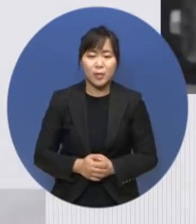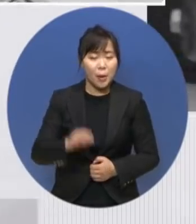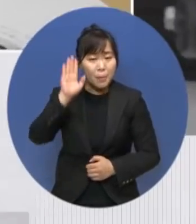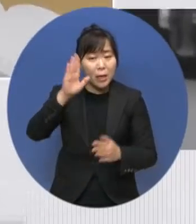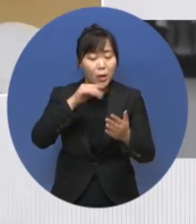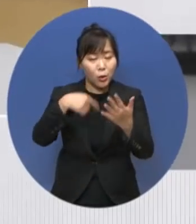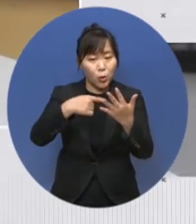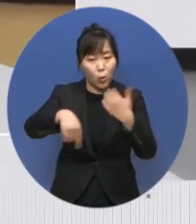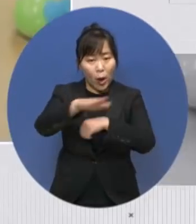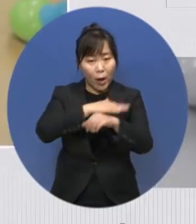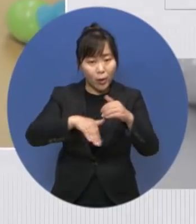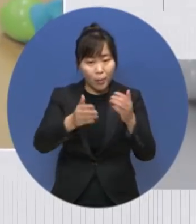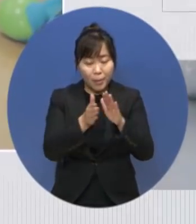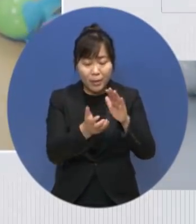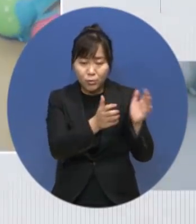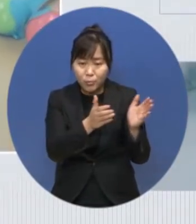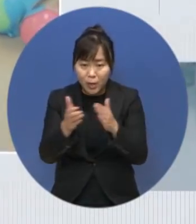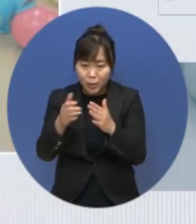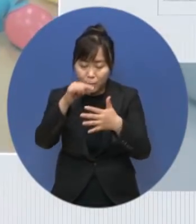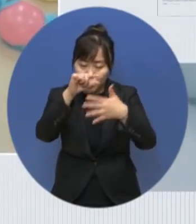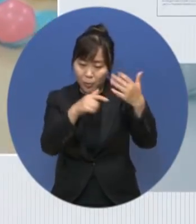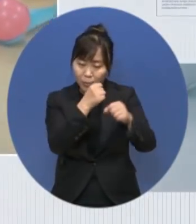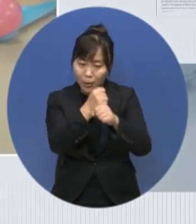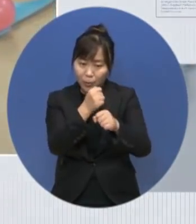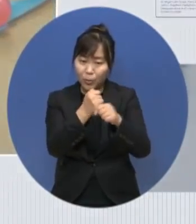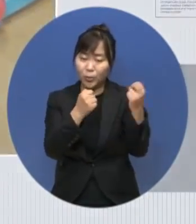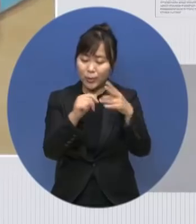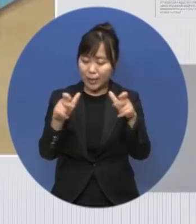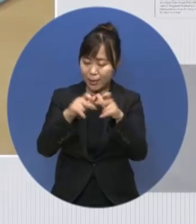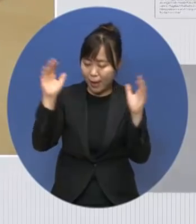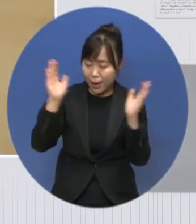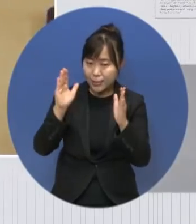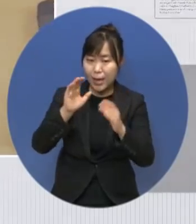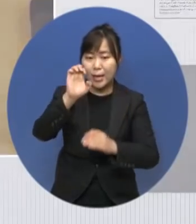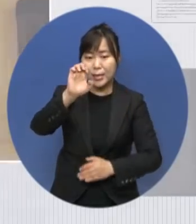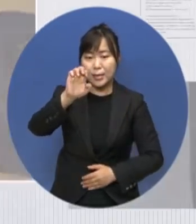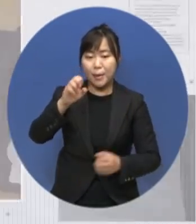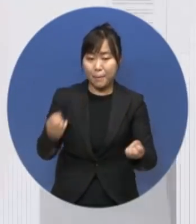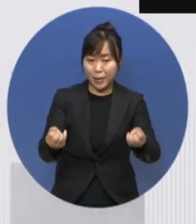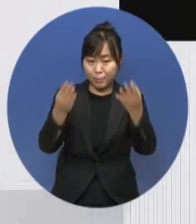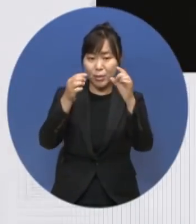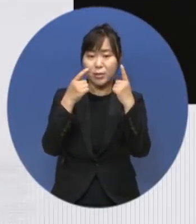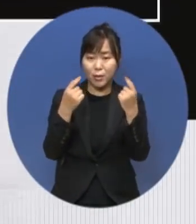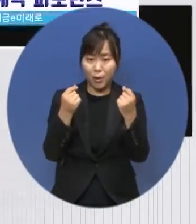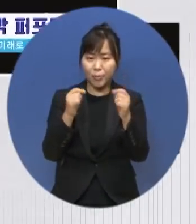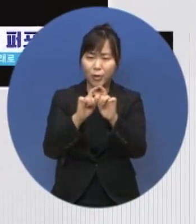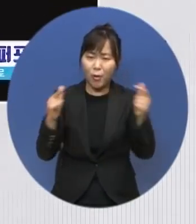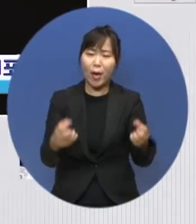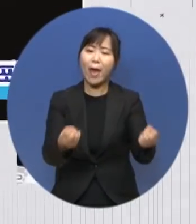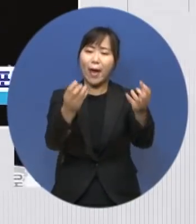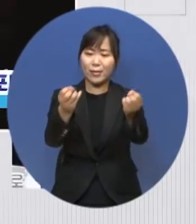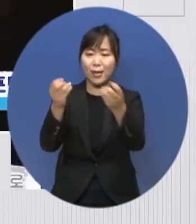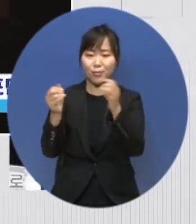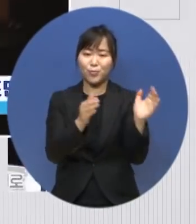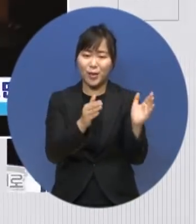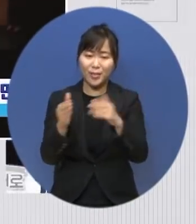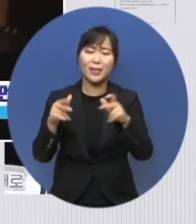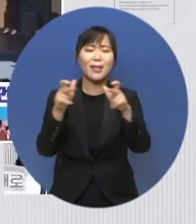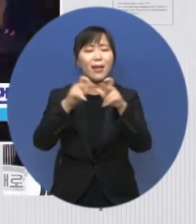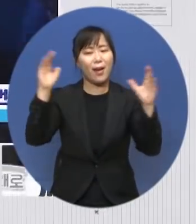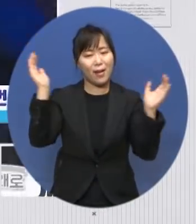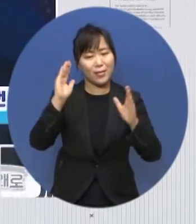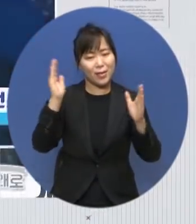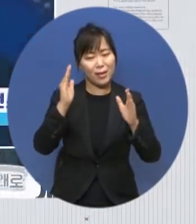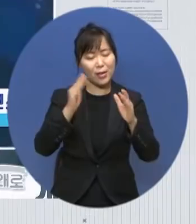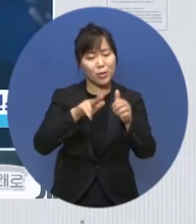미래교육 환경에 대비한 교육 콘텐츠를 개발하고 장애 학생 e-페스티벌 등 다양한 행사를 마련해 장애